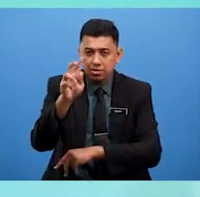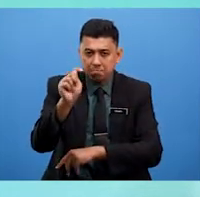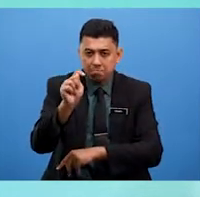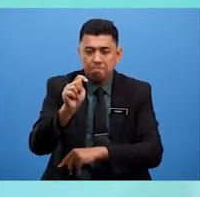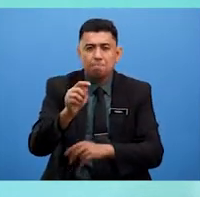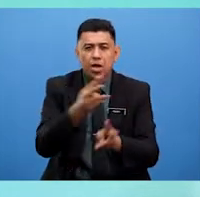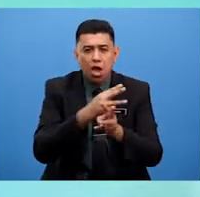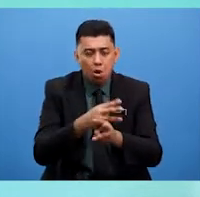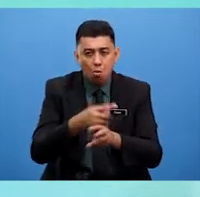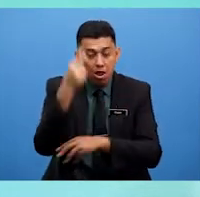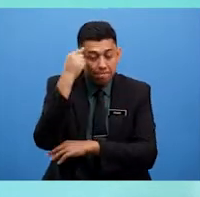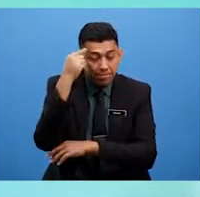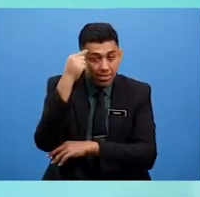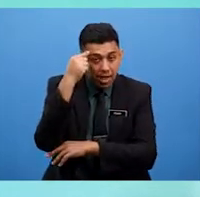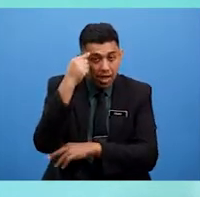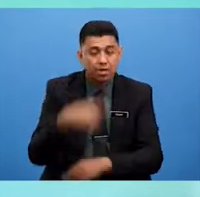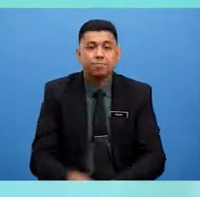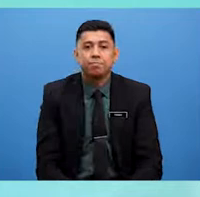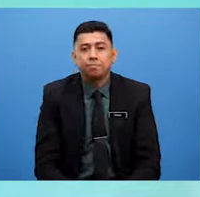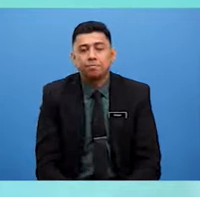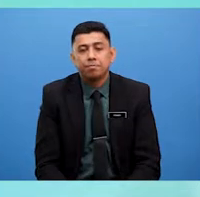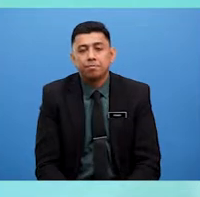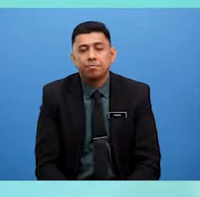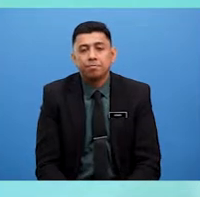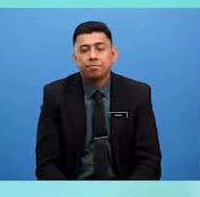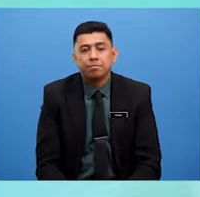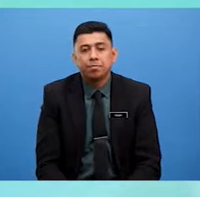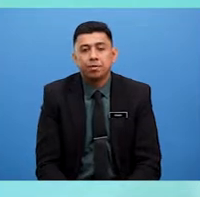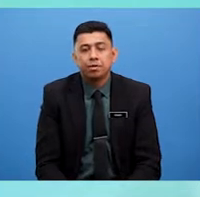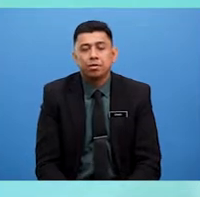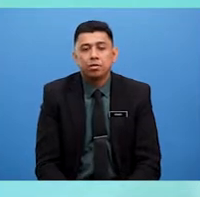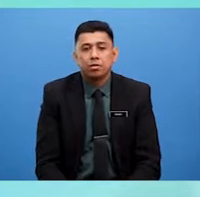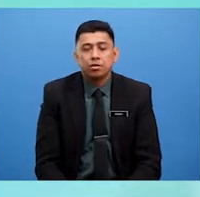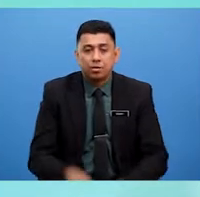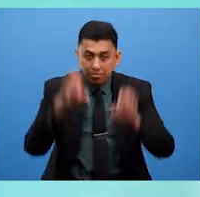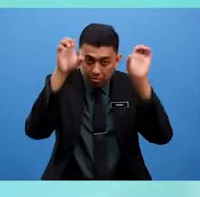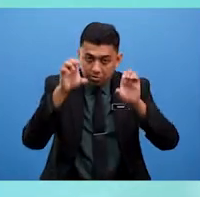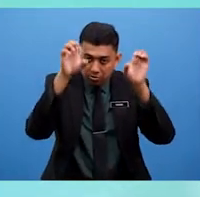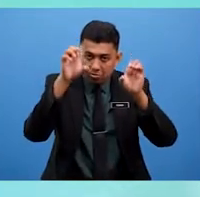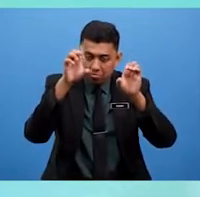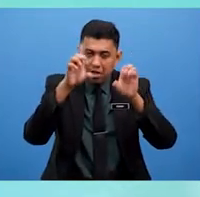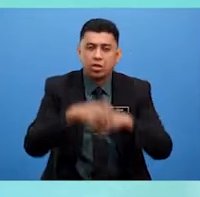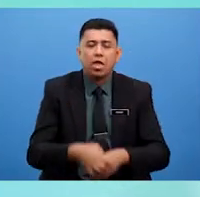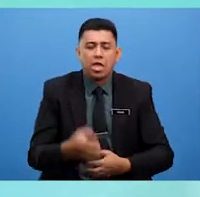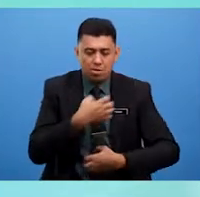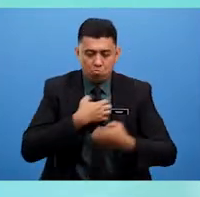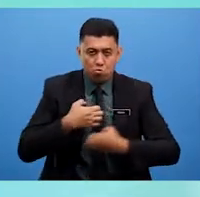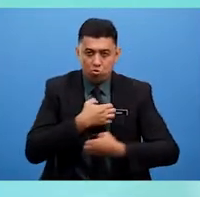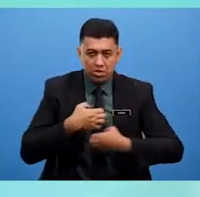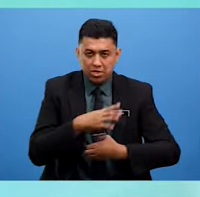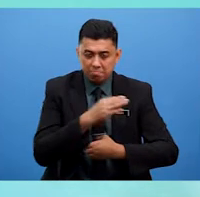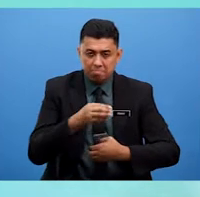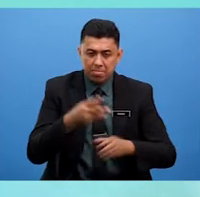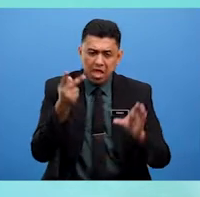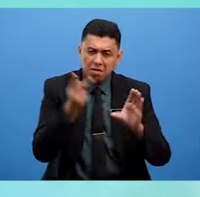yang cemerlang dalam keadaan tertekan. Ini bermakna atlet dapat mengetepikan pemikiran emosi